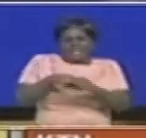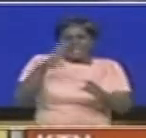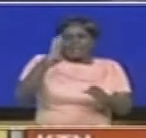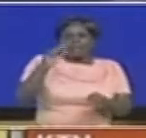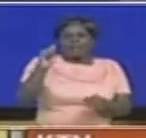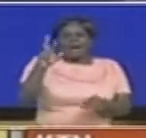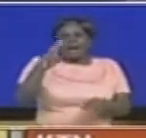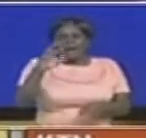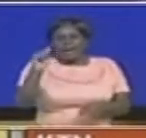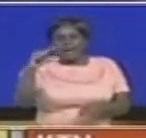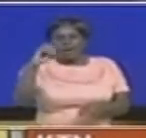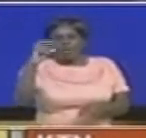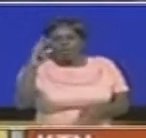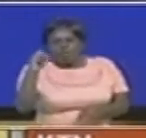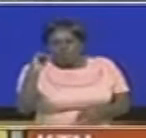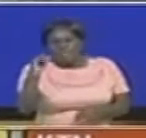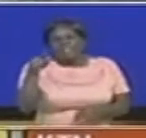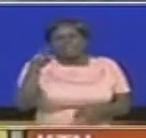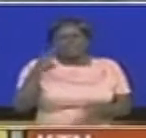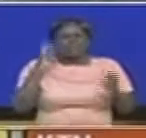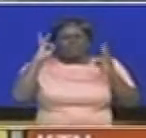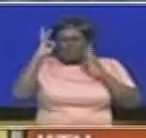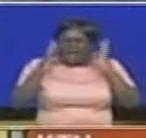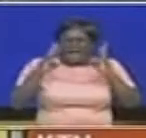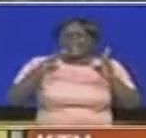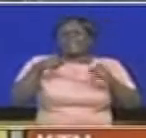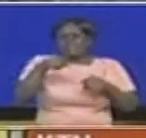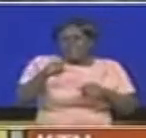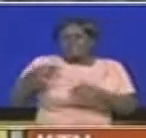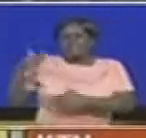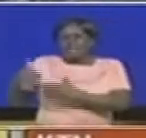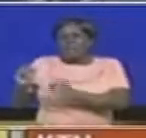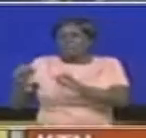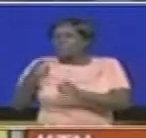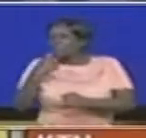wasiwasi uliosalia kuwa wakati wote huenda majirani zao kutoka jamii ya Waturkana